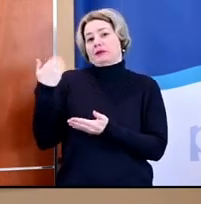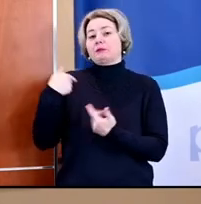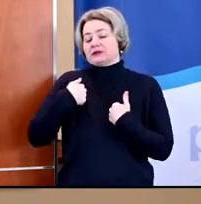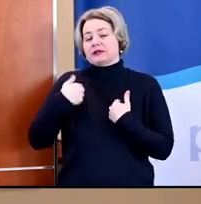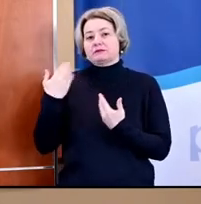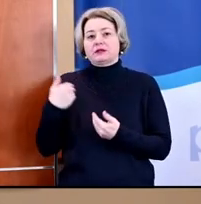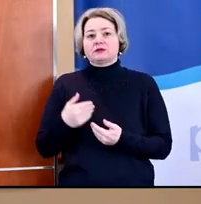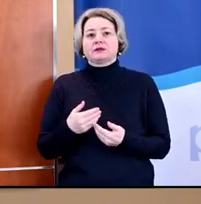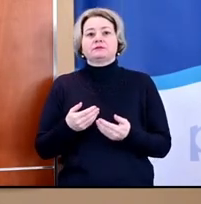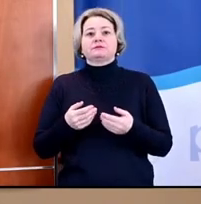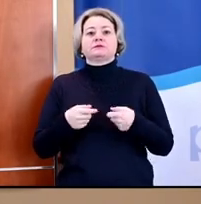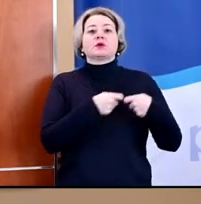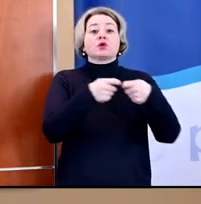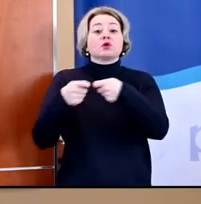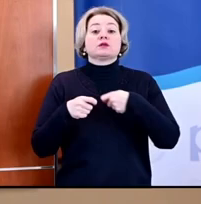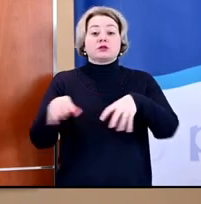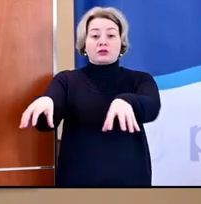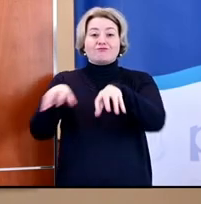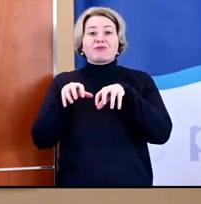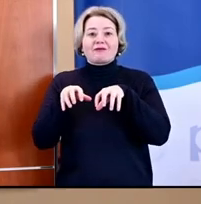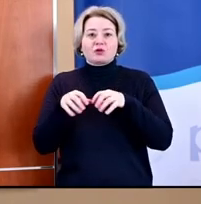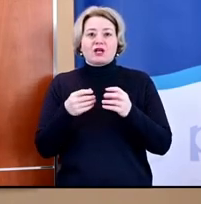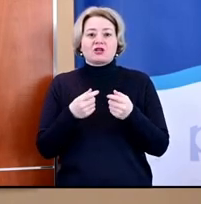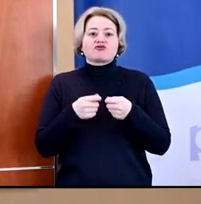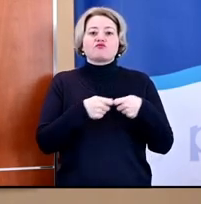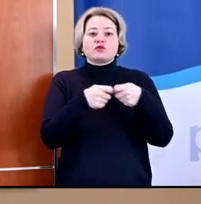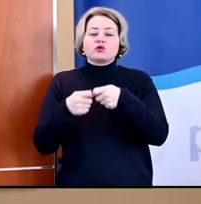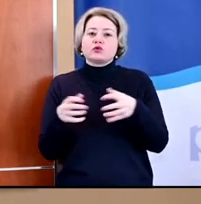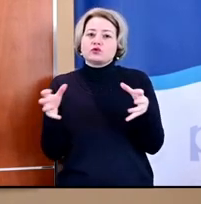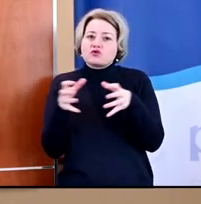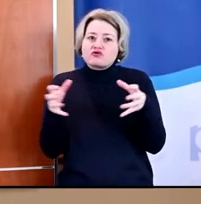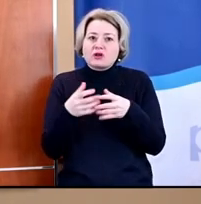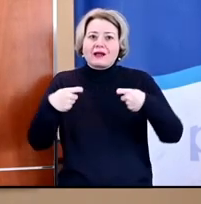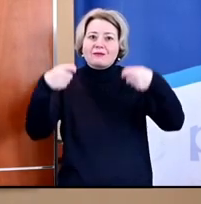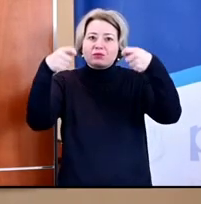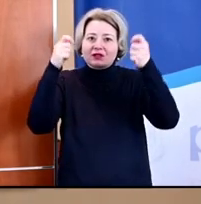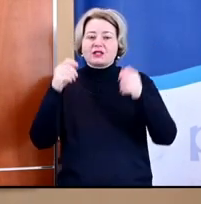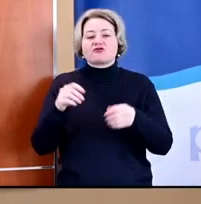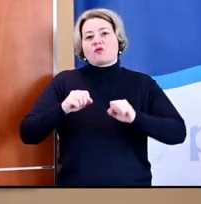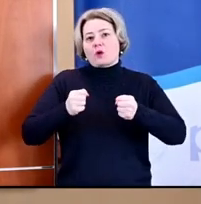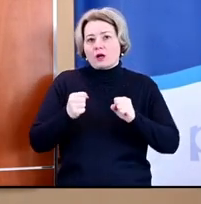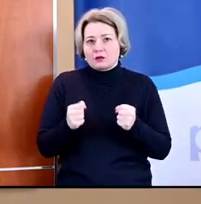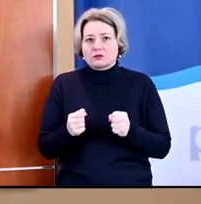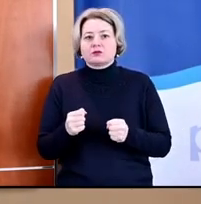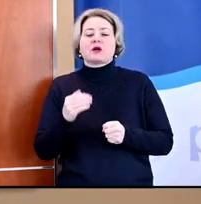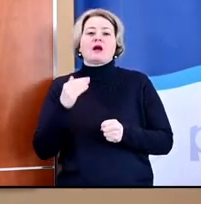közösségi bevonás a közösségépítéssel foglalkozom az európa kulturális fővárosa